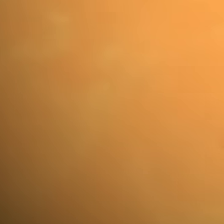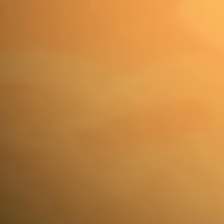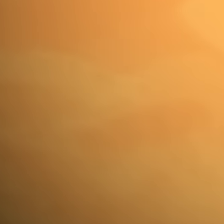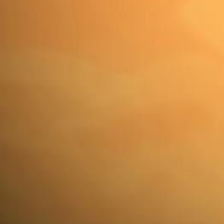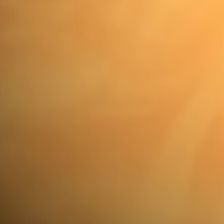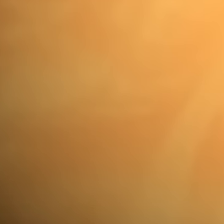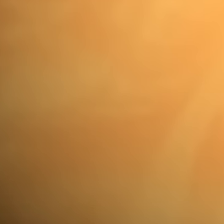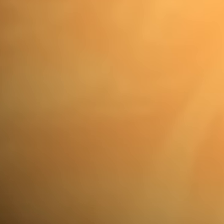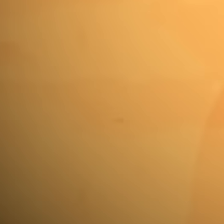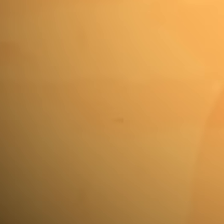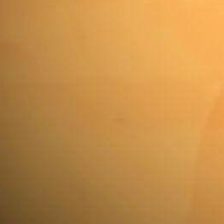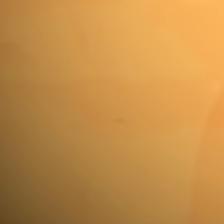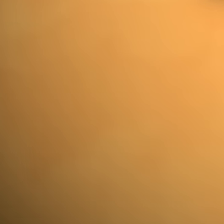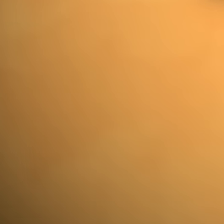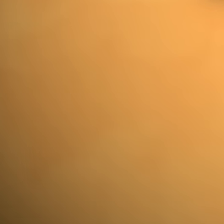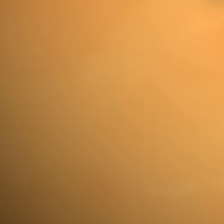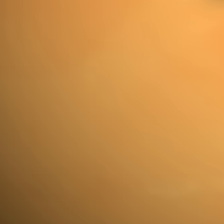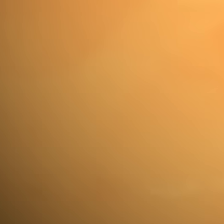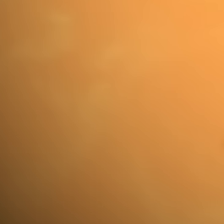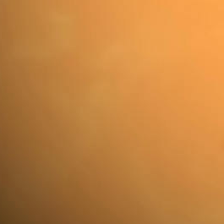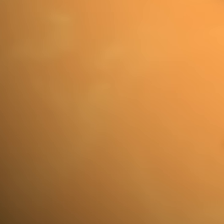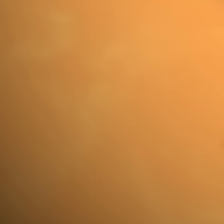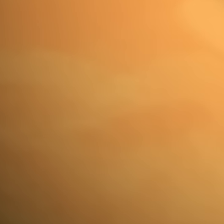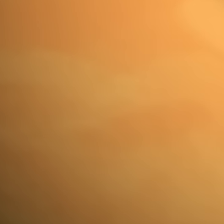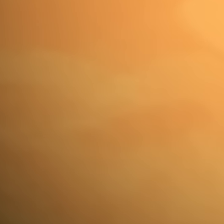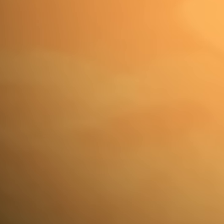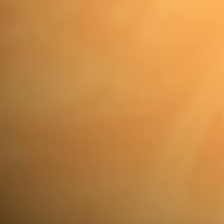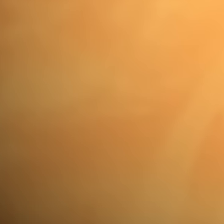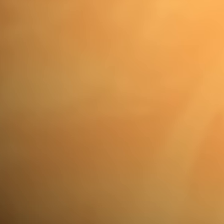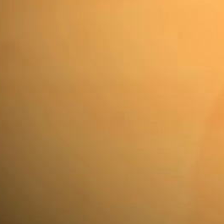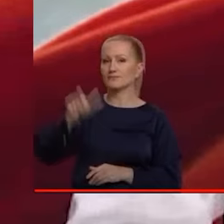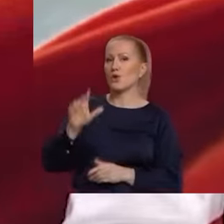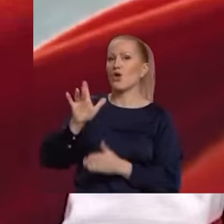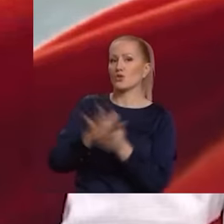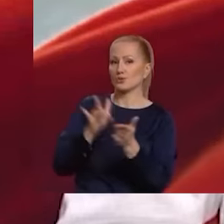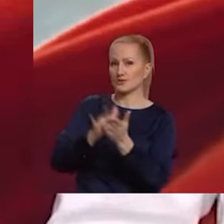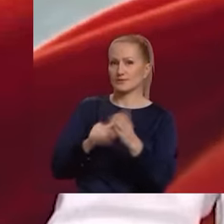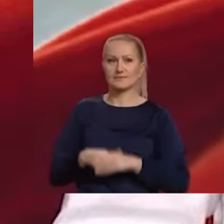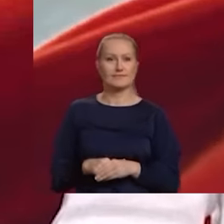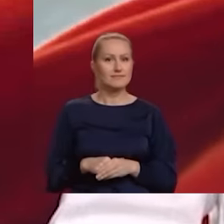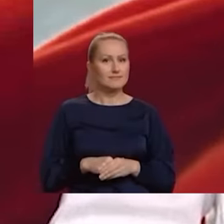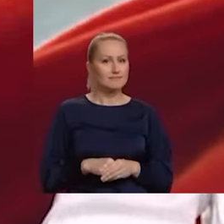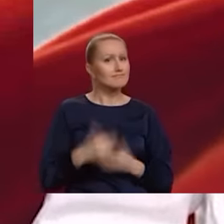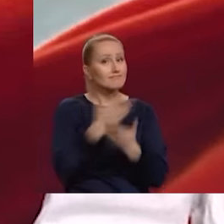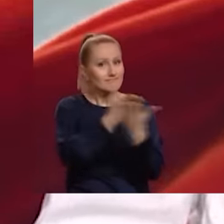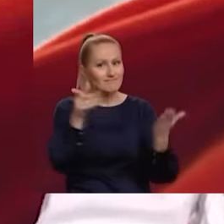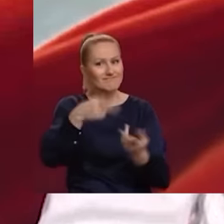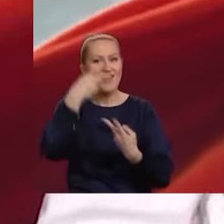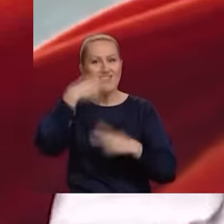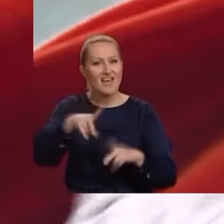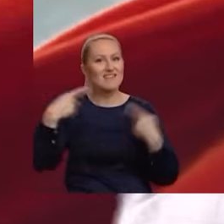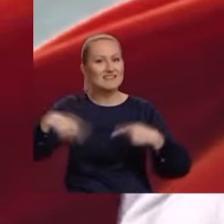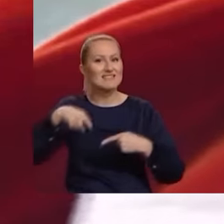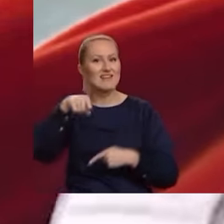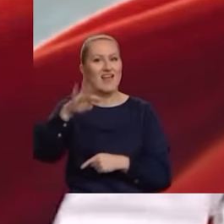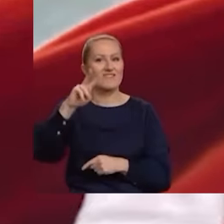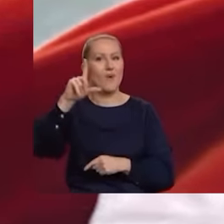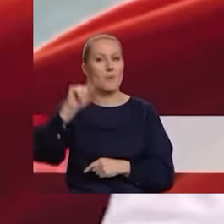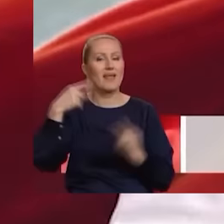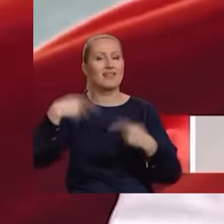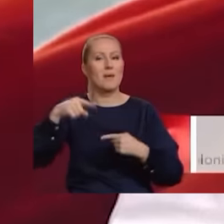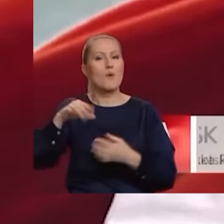internauci w grę Dawida Ozdoby i razem z Morawieckim swoje wystąpienie zmienił w roast. Tego państwo nie widzieli w TVP i tego nie powie